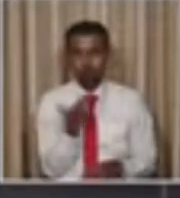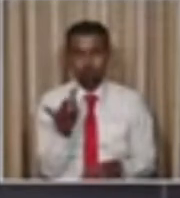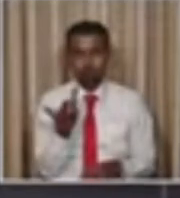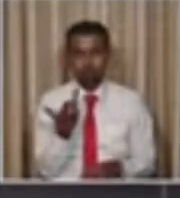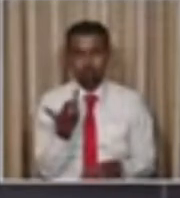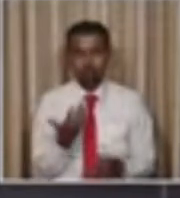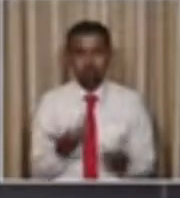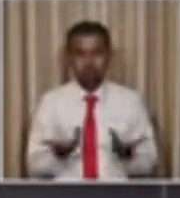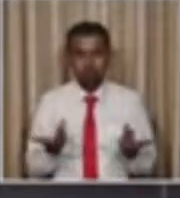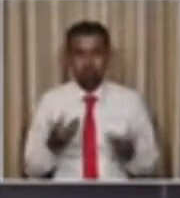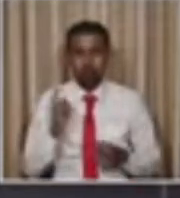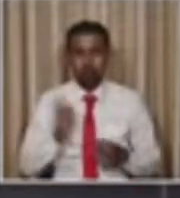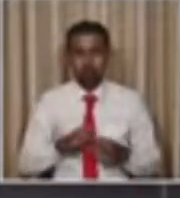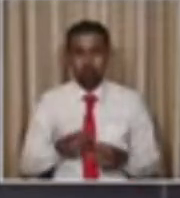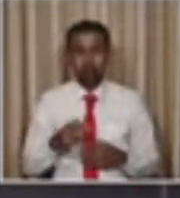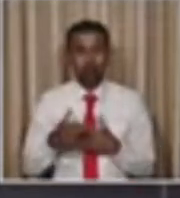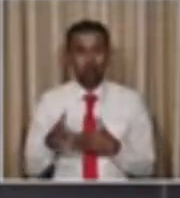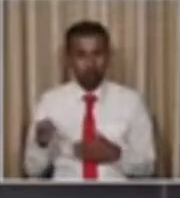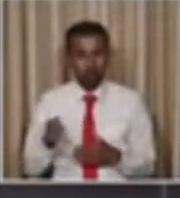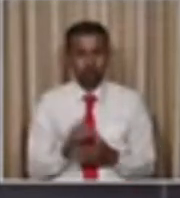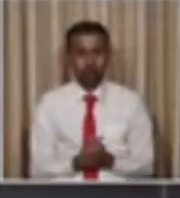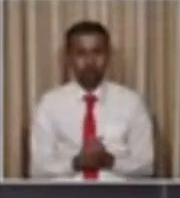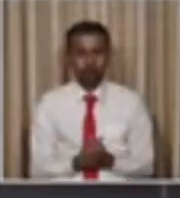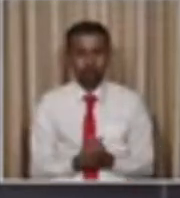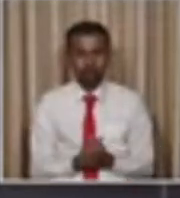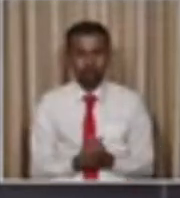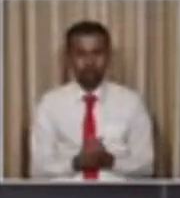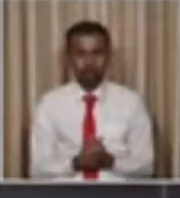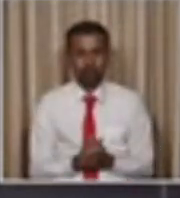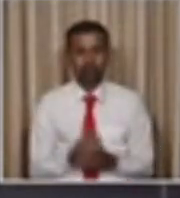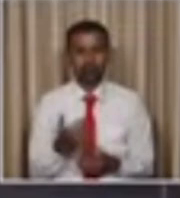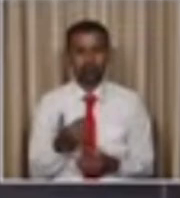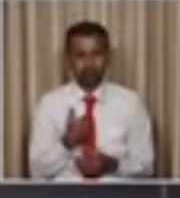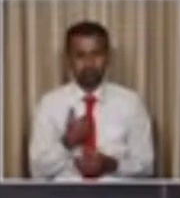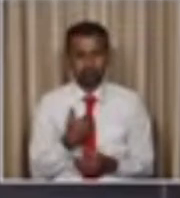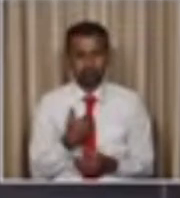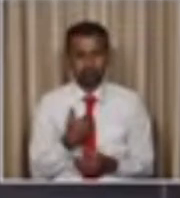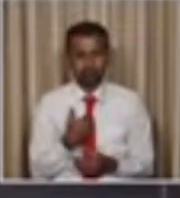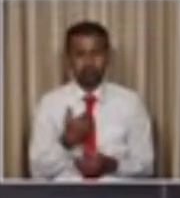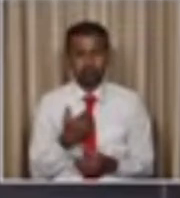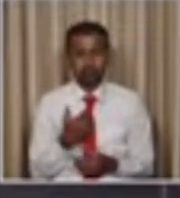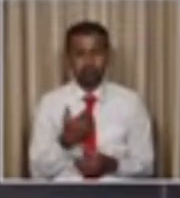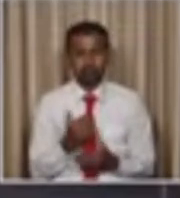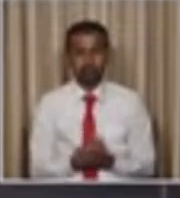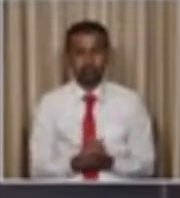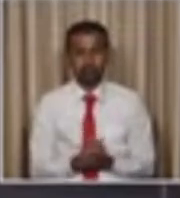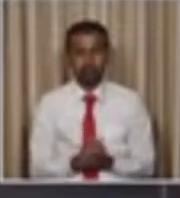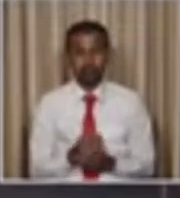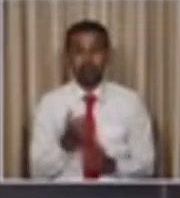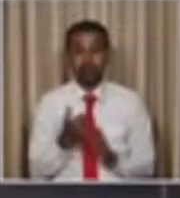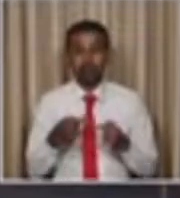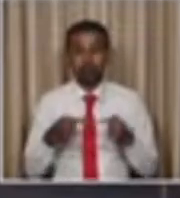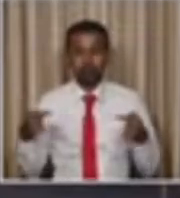ලබන්න යන්න බෑ මේ ප්‍රශ්නේ හින්දා ඒක මේ ගෙන මම ඒ ඒ දේත මේ අපේ ගරු